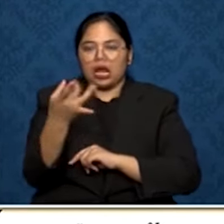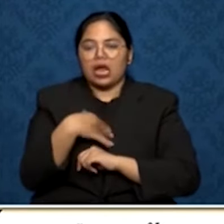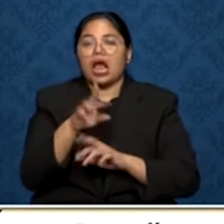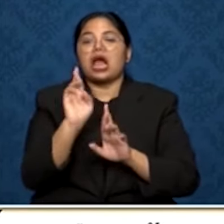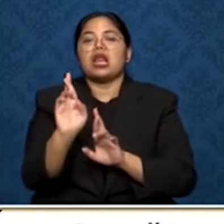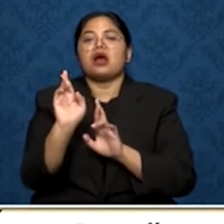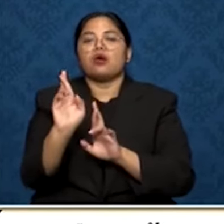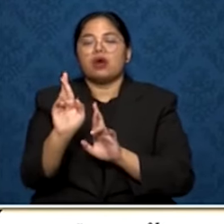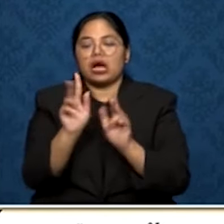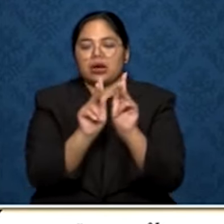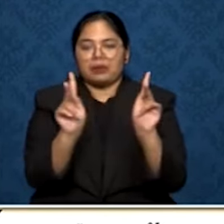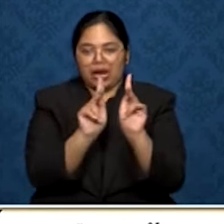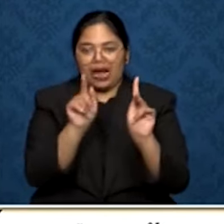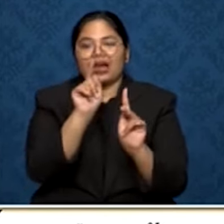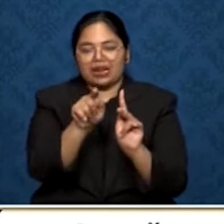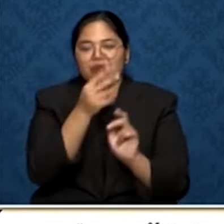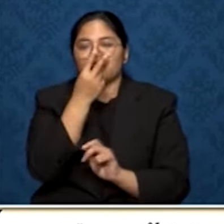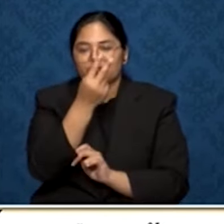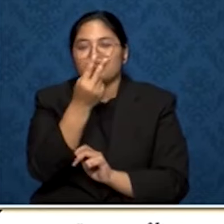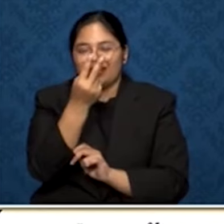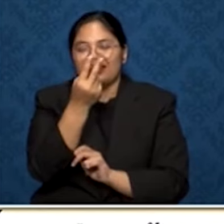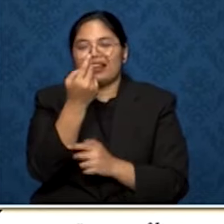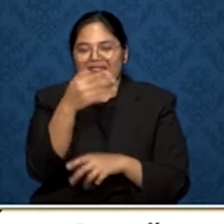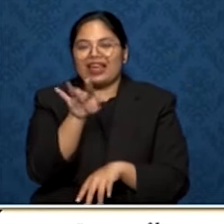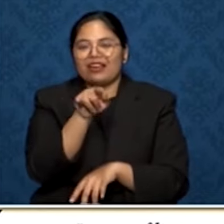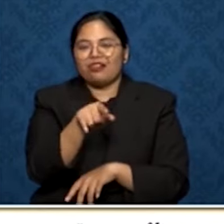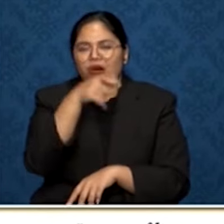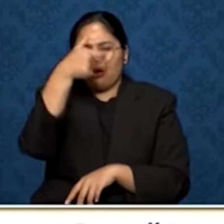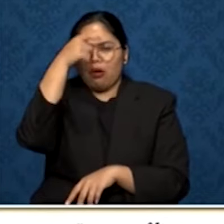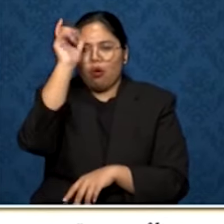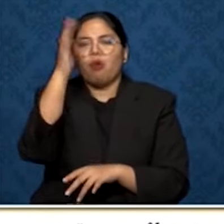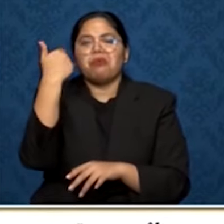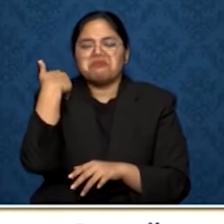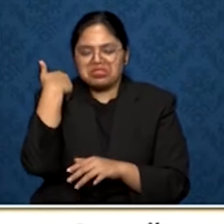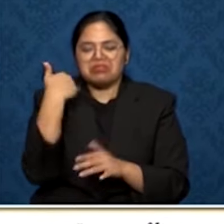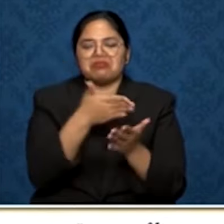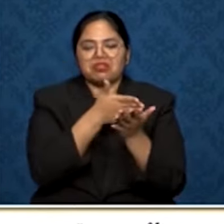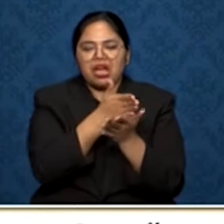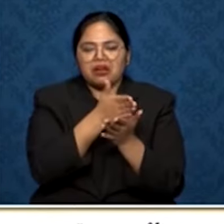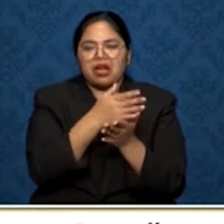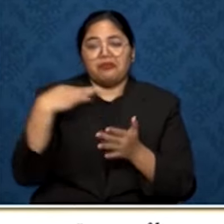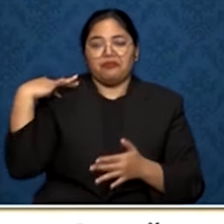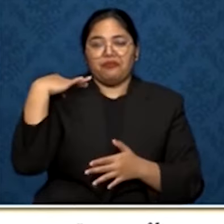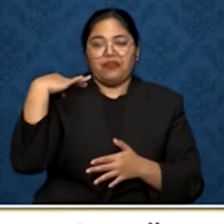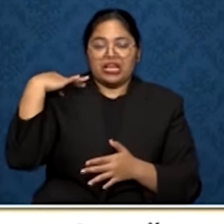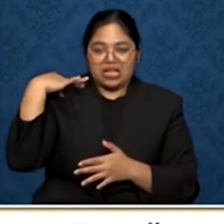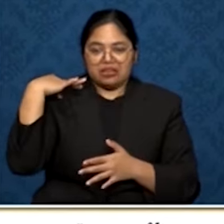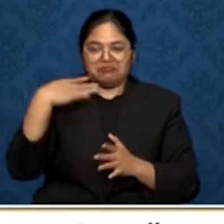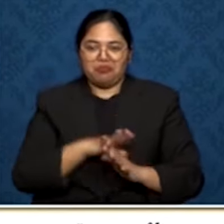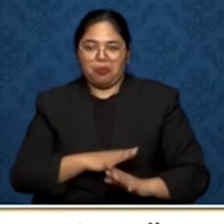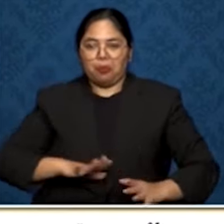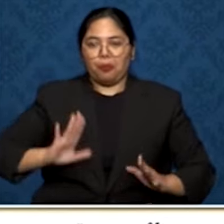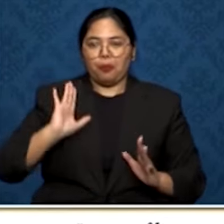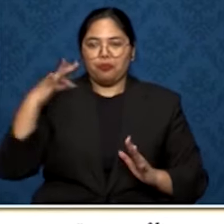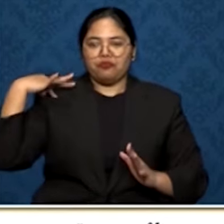อันนี้ด้ความห่วงใหญ่จๆ เพระผมเห็นแต่ละคนแลผมก็งงเลยหลายๆด้าน ด้าน Fashion ก็มีท่าน